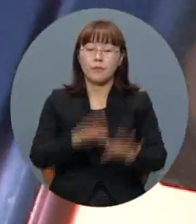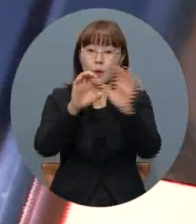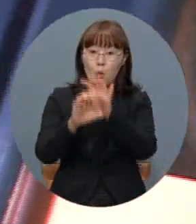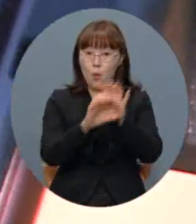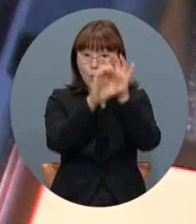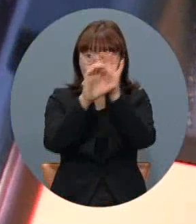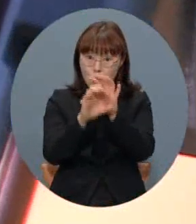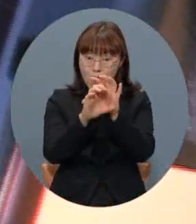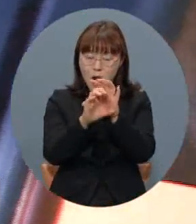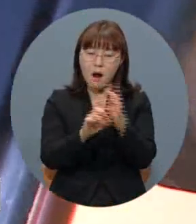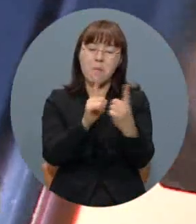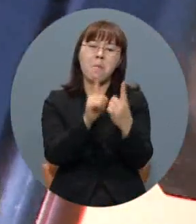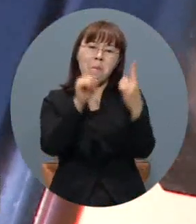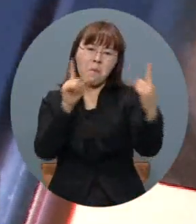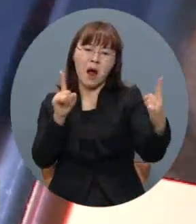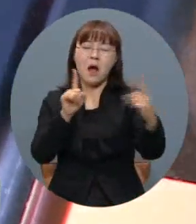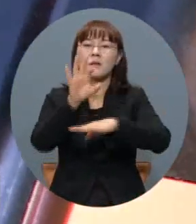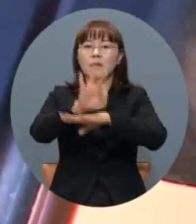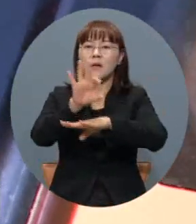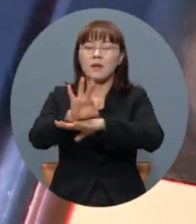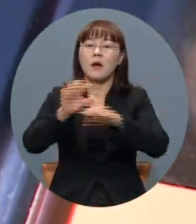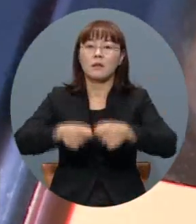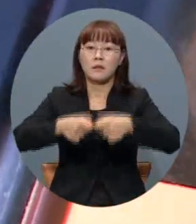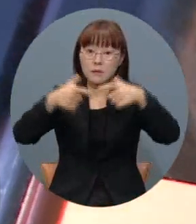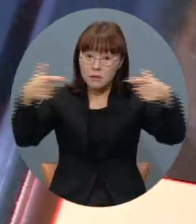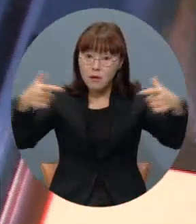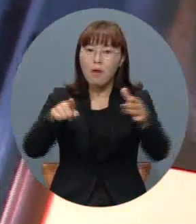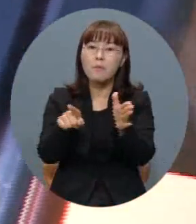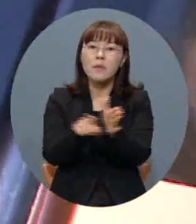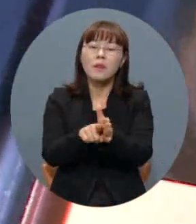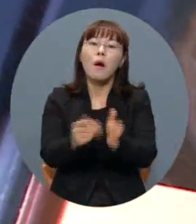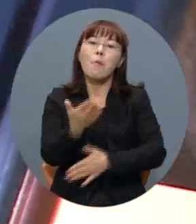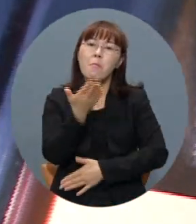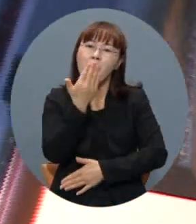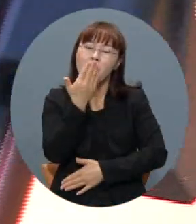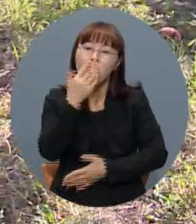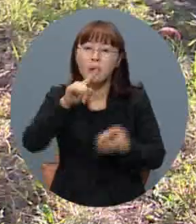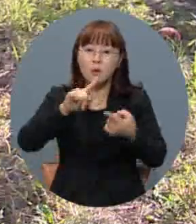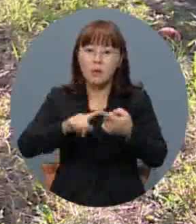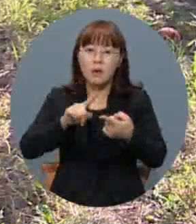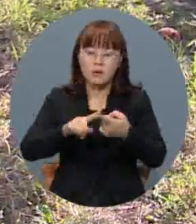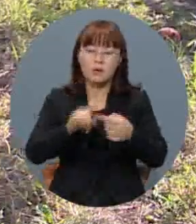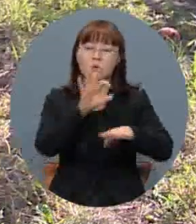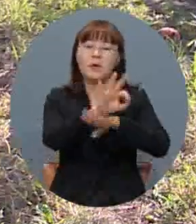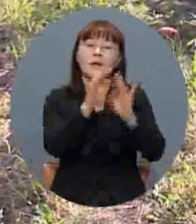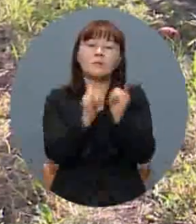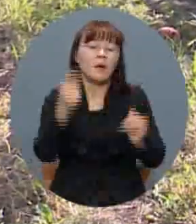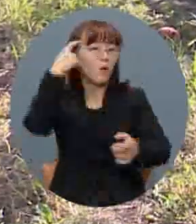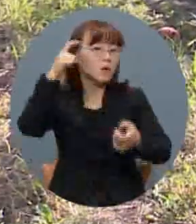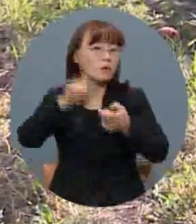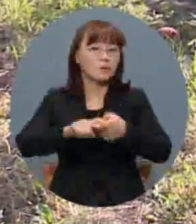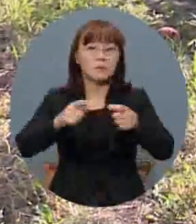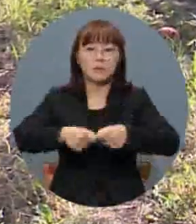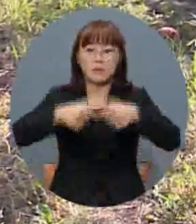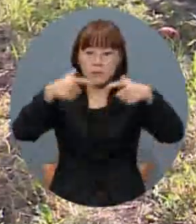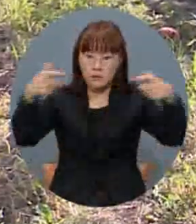코로나19 속에 비대면 소비가 늘어나고 믿을 수 있는 먹을거리에 대한 소비자의 관심이 높아지면서